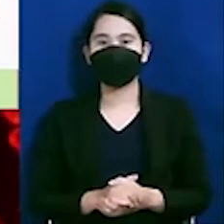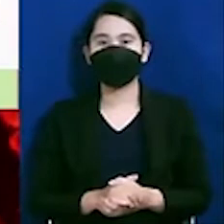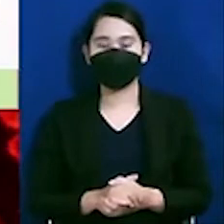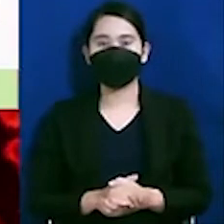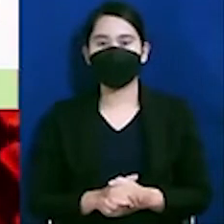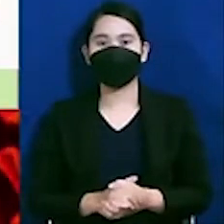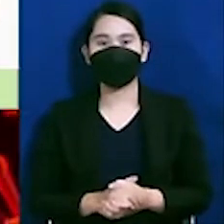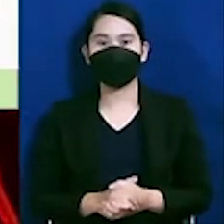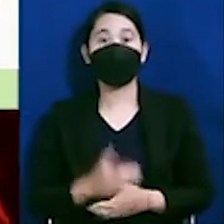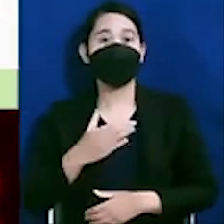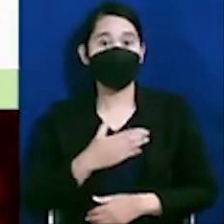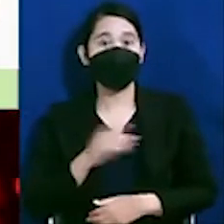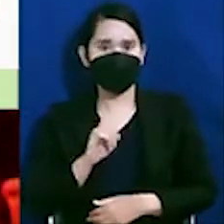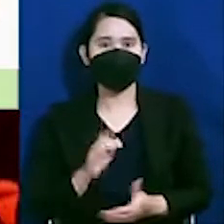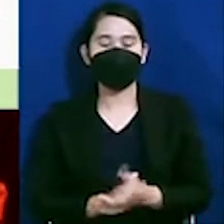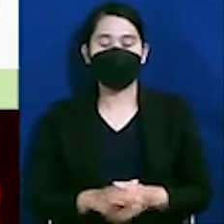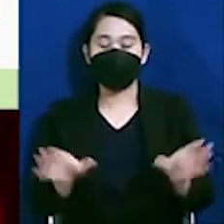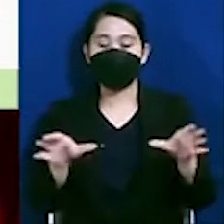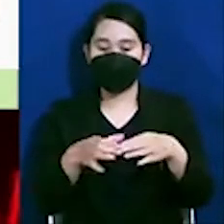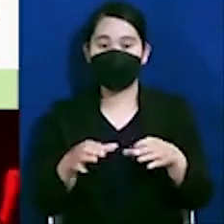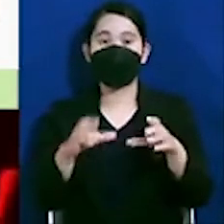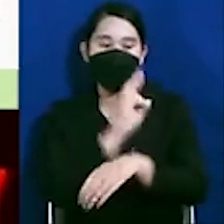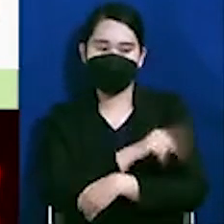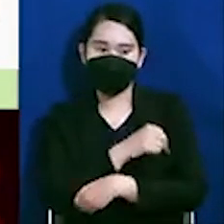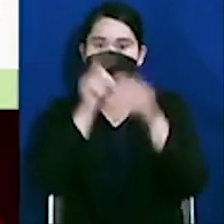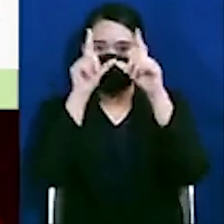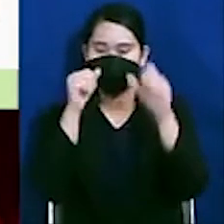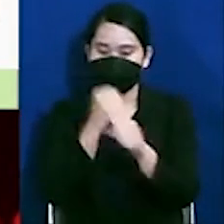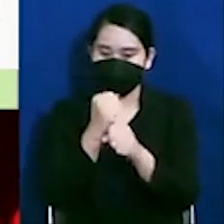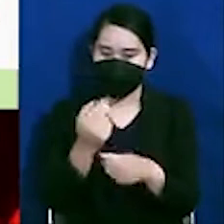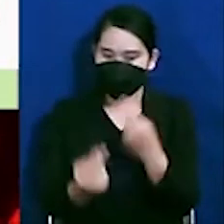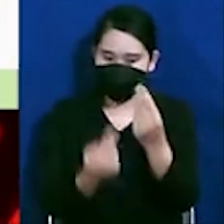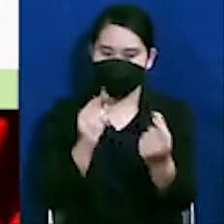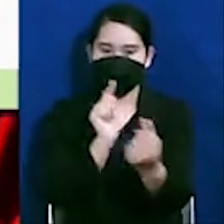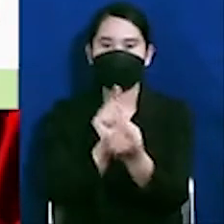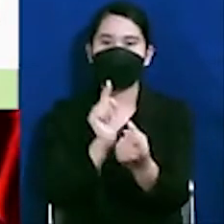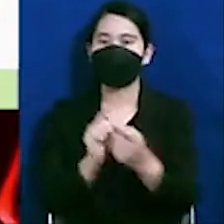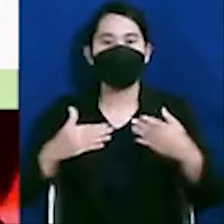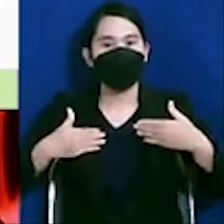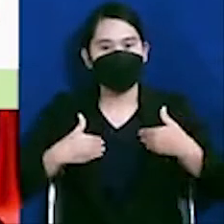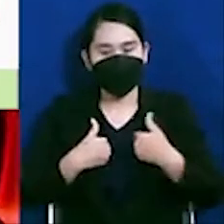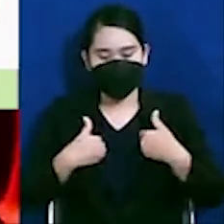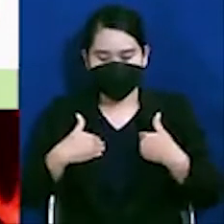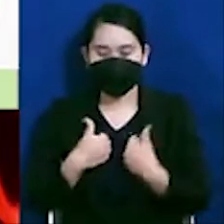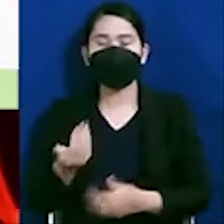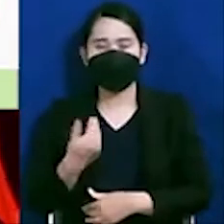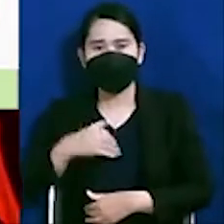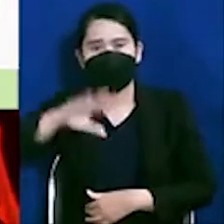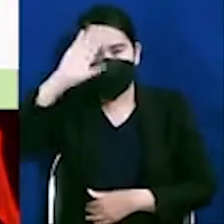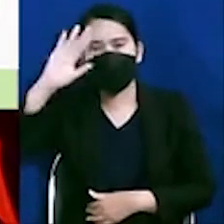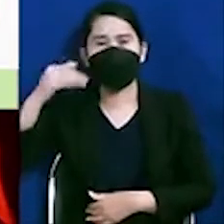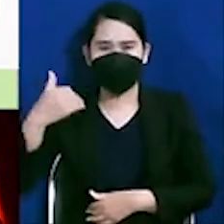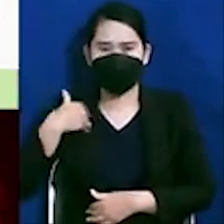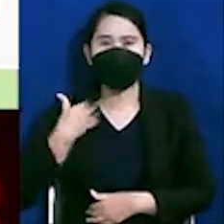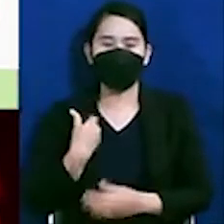เยี่ยมนะครับบุคลากรที่อยู่หน้างานบุคลากรเองก็เหน็ดเหนื่อยมีบางส่วนที่ป่วยถ้าไป